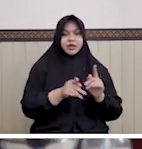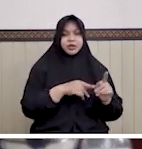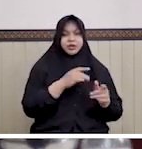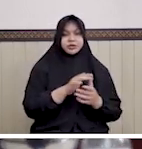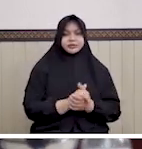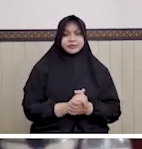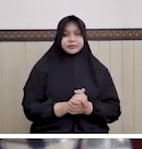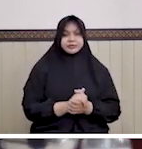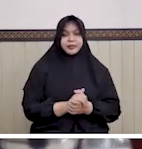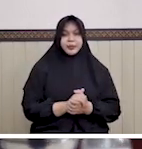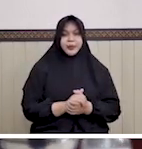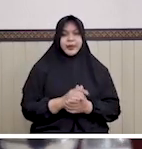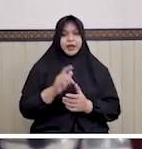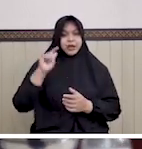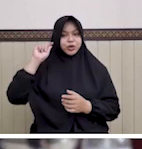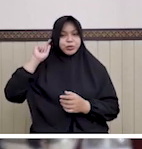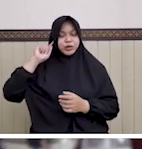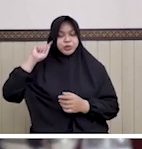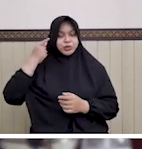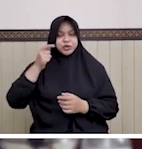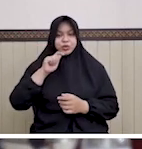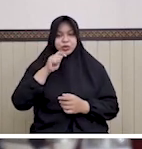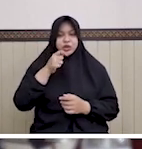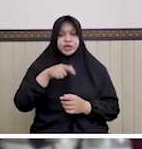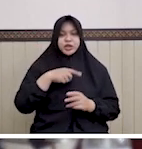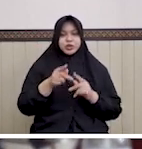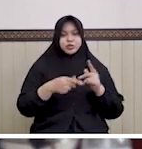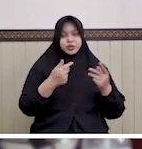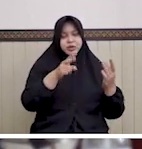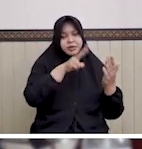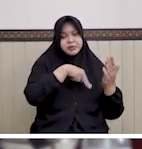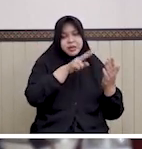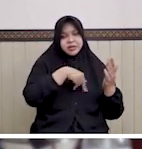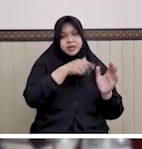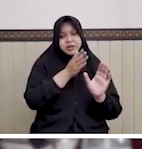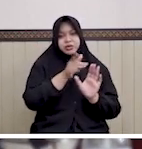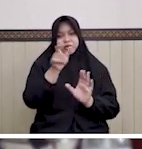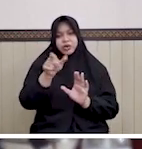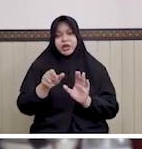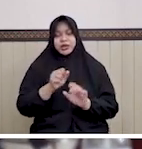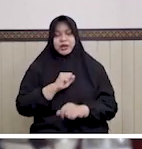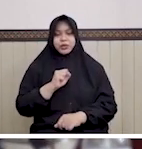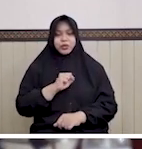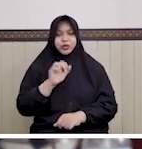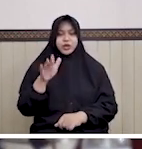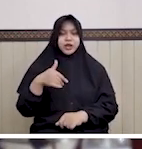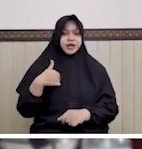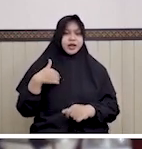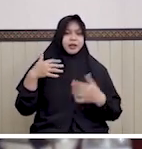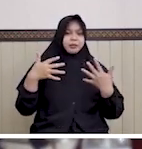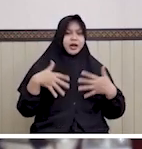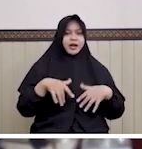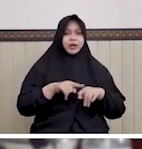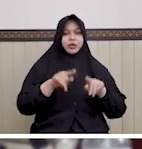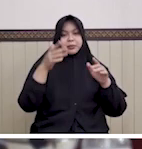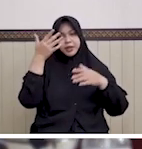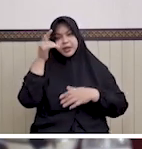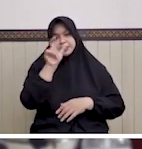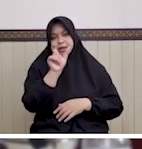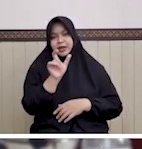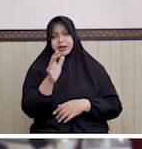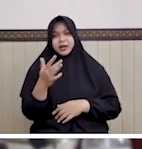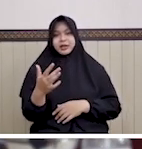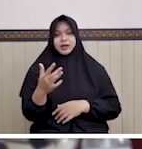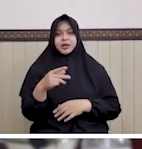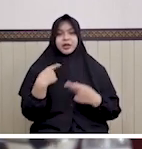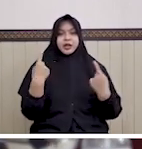tulis kalau kita enggak duduk di samping apa lagi kalau saya sudah membaca ini sedikitnya orangnya takut ada kelemahan Bagaimana caranya